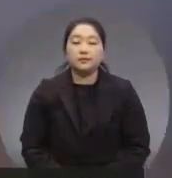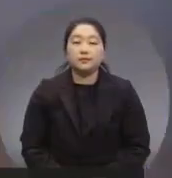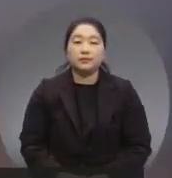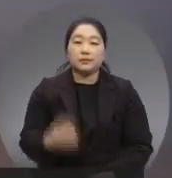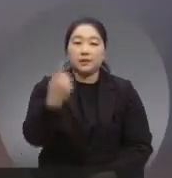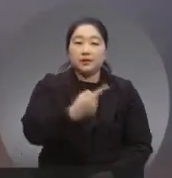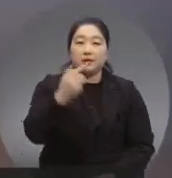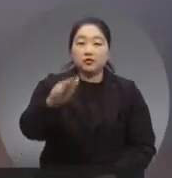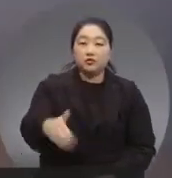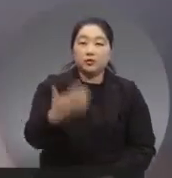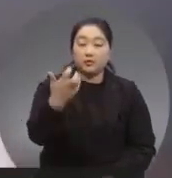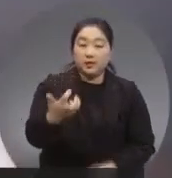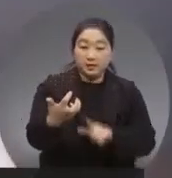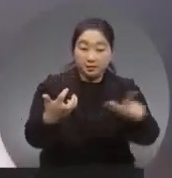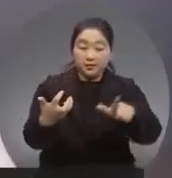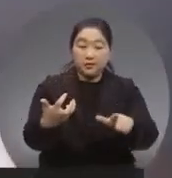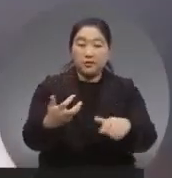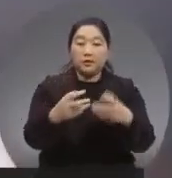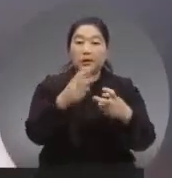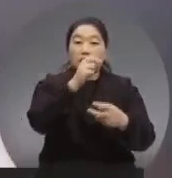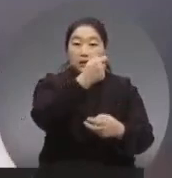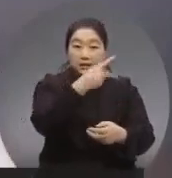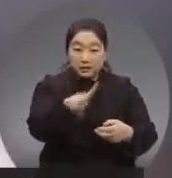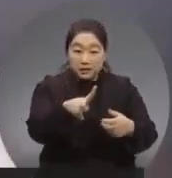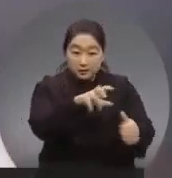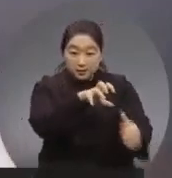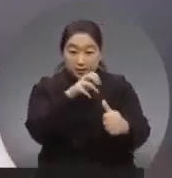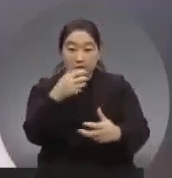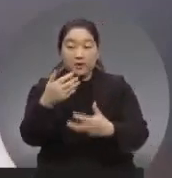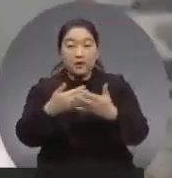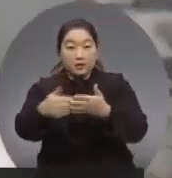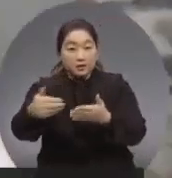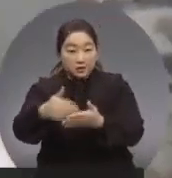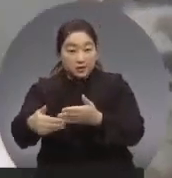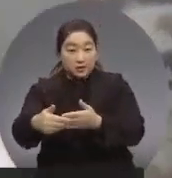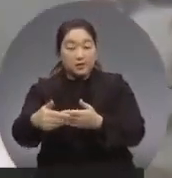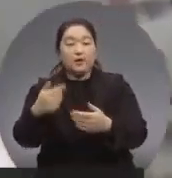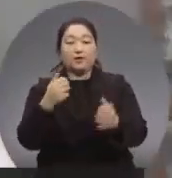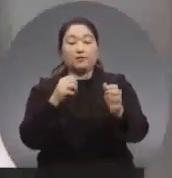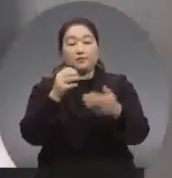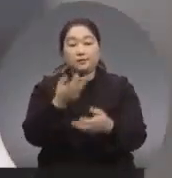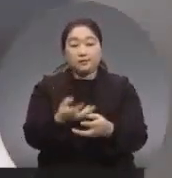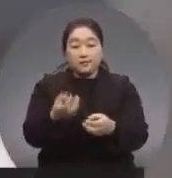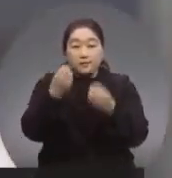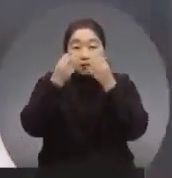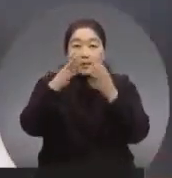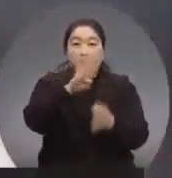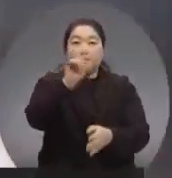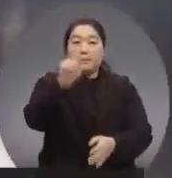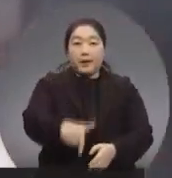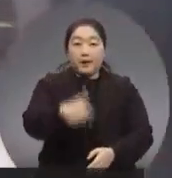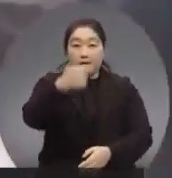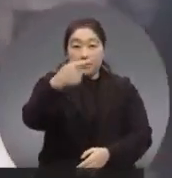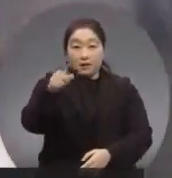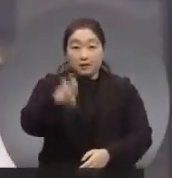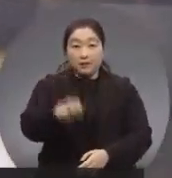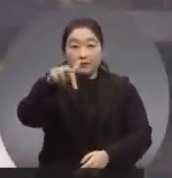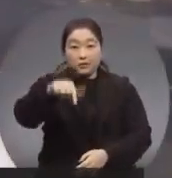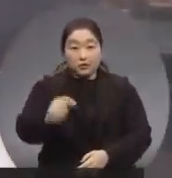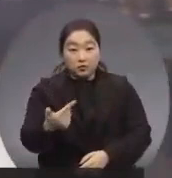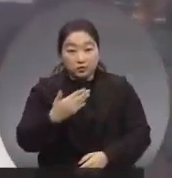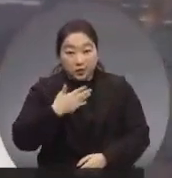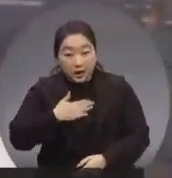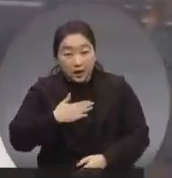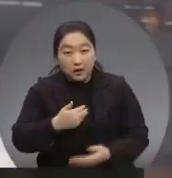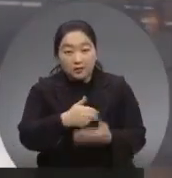1980년대 브라운관 tv를 캔버스로 대체한 미디어워터의 개척자 백남준의 아시나요 미술은